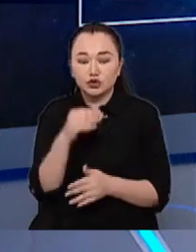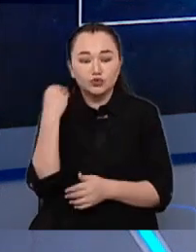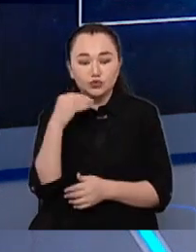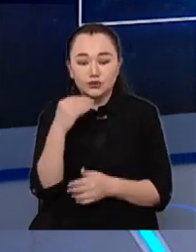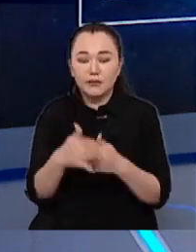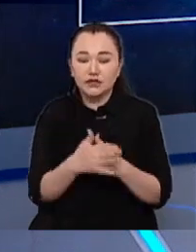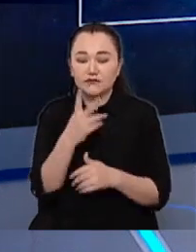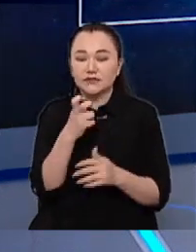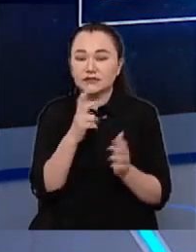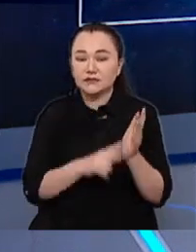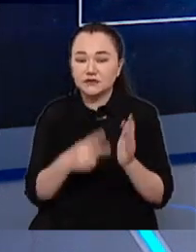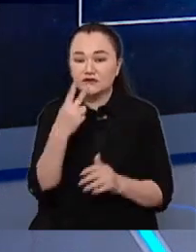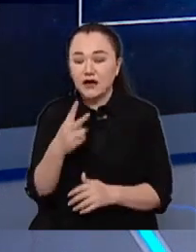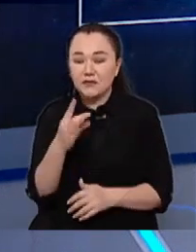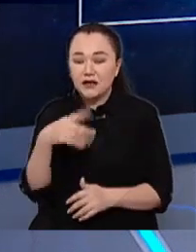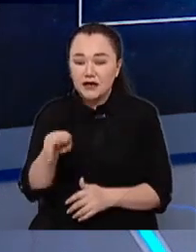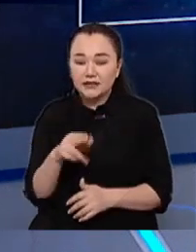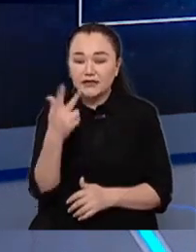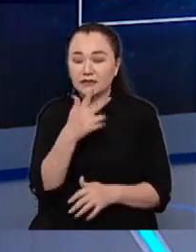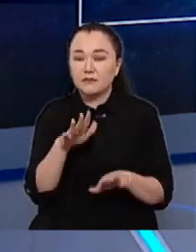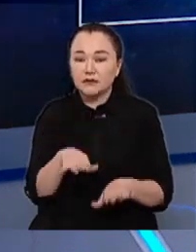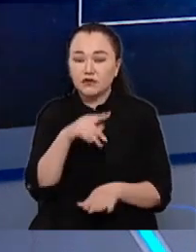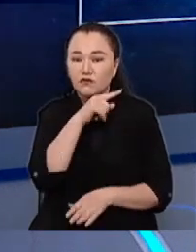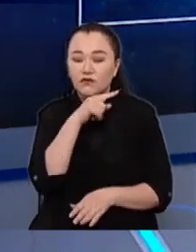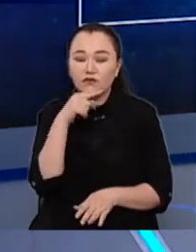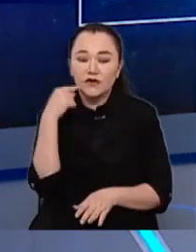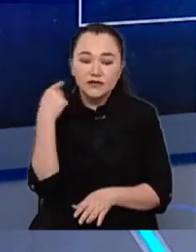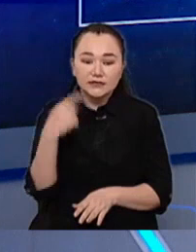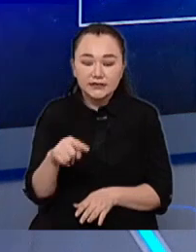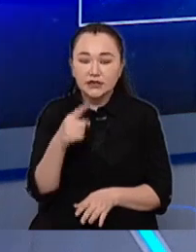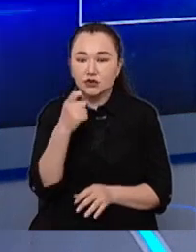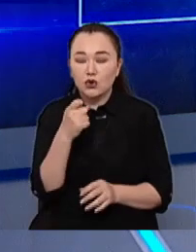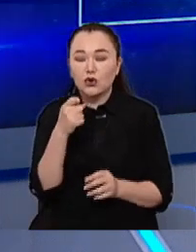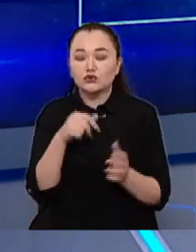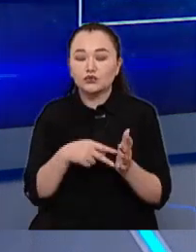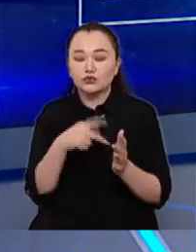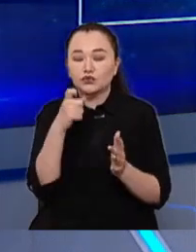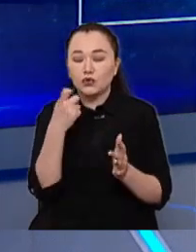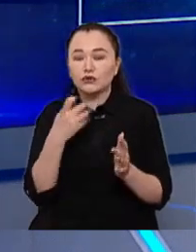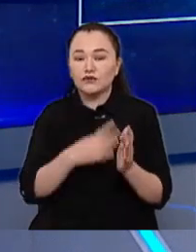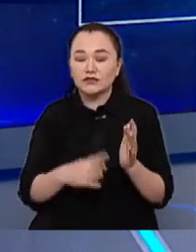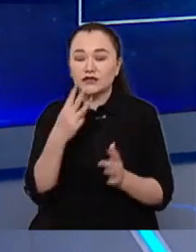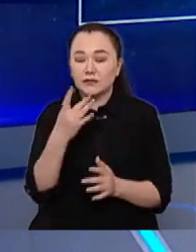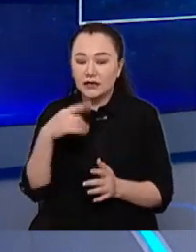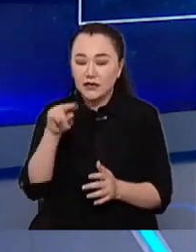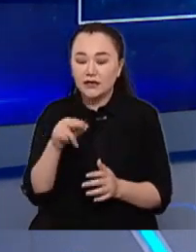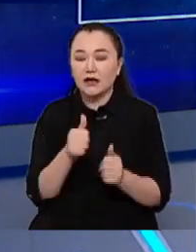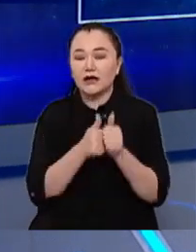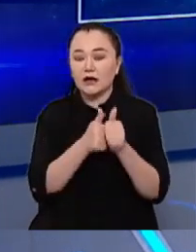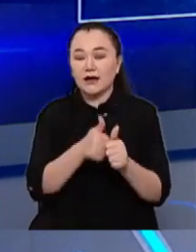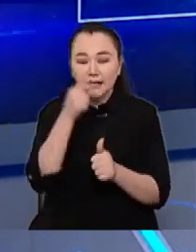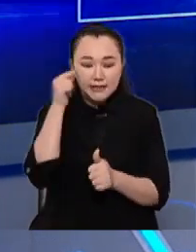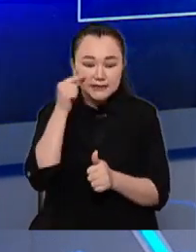почти 272 миллиарда на третьем месте в рейтинге Россия суммой в 193 млрд а за ней